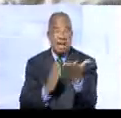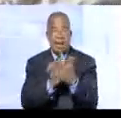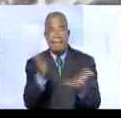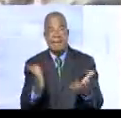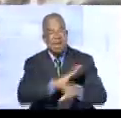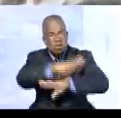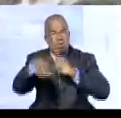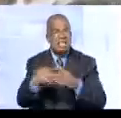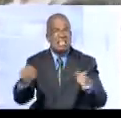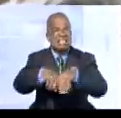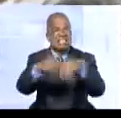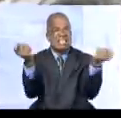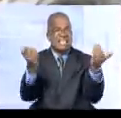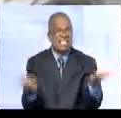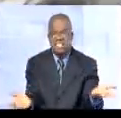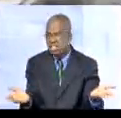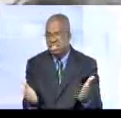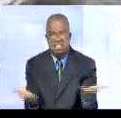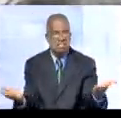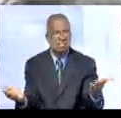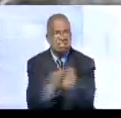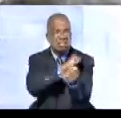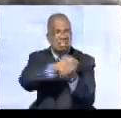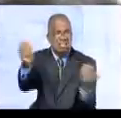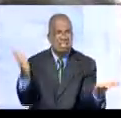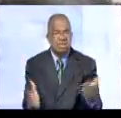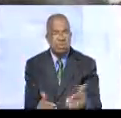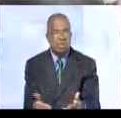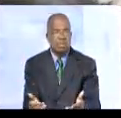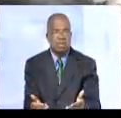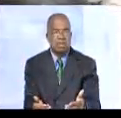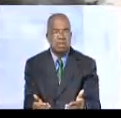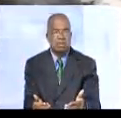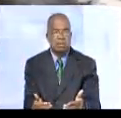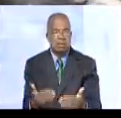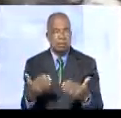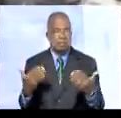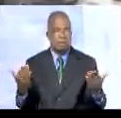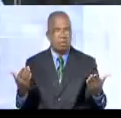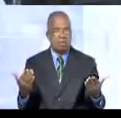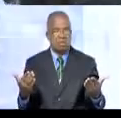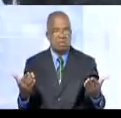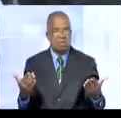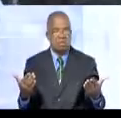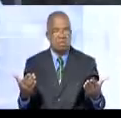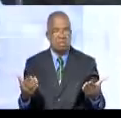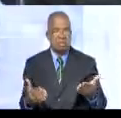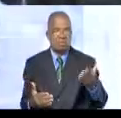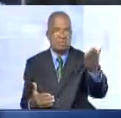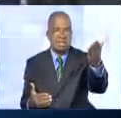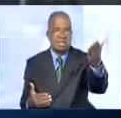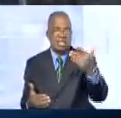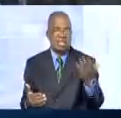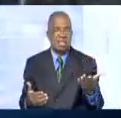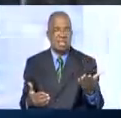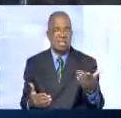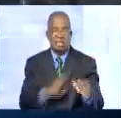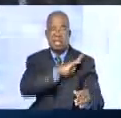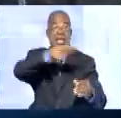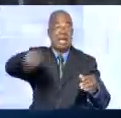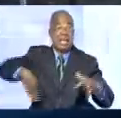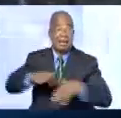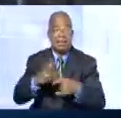par l'opération des Nations Unies en Côte d'Ivoire. Malheureusement, il n'y a pas eu de suivi. La mairie était